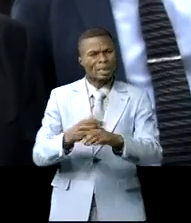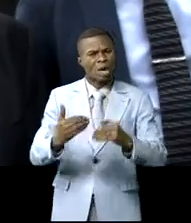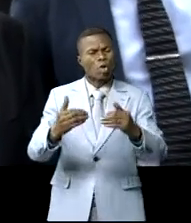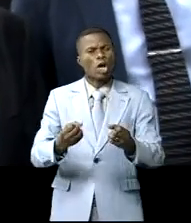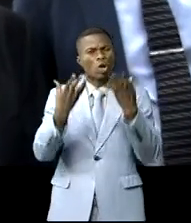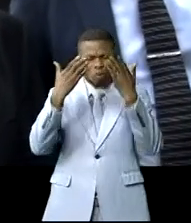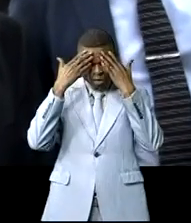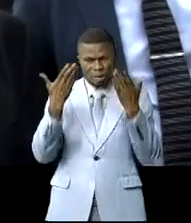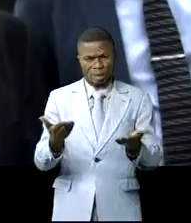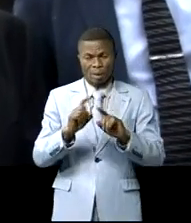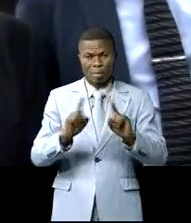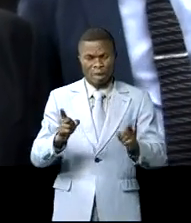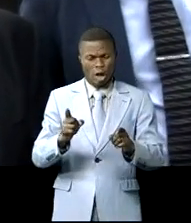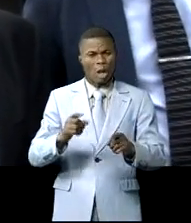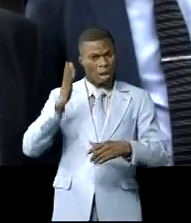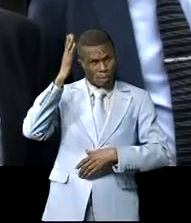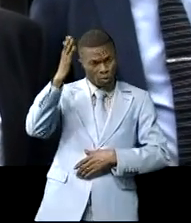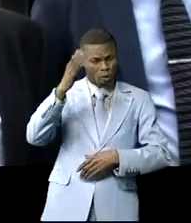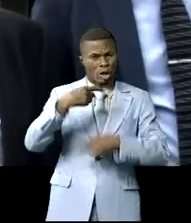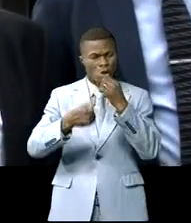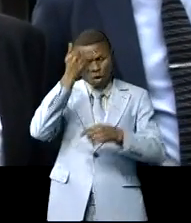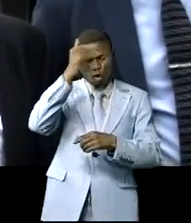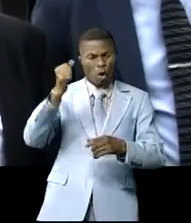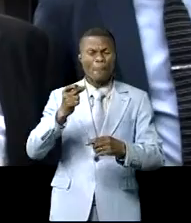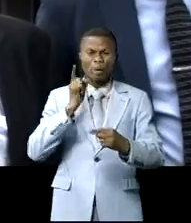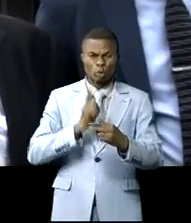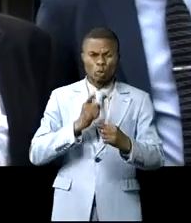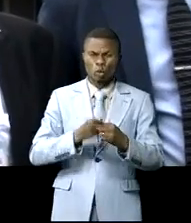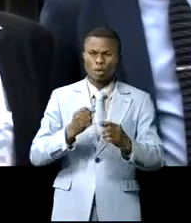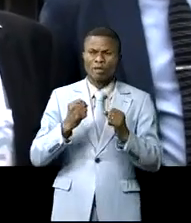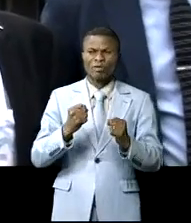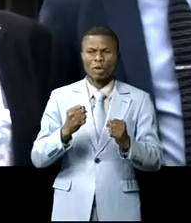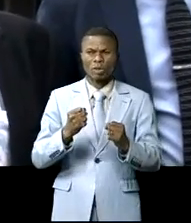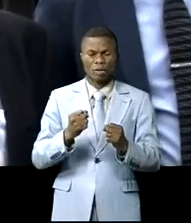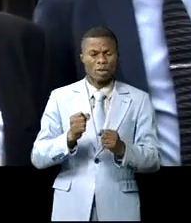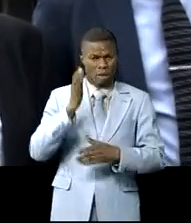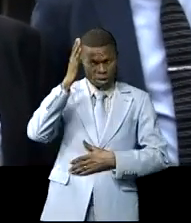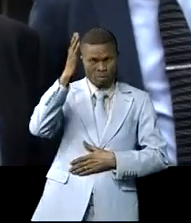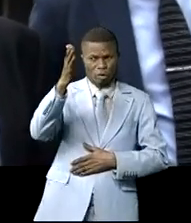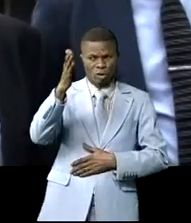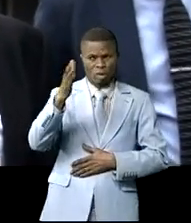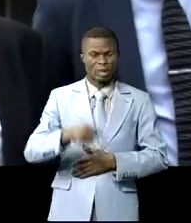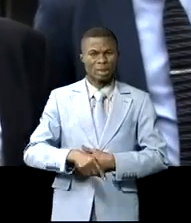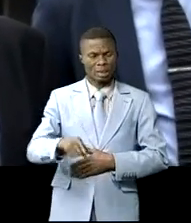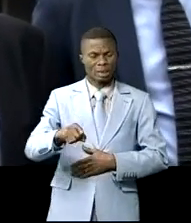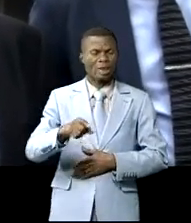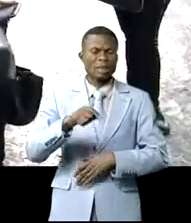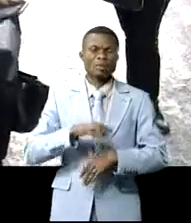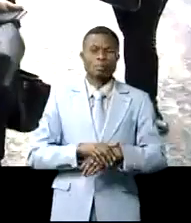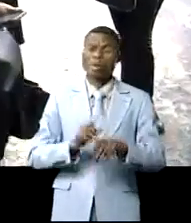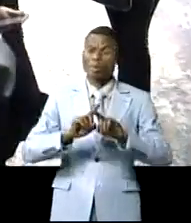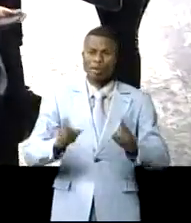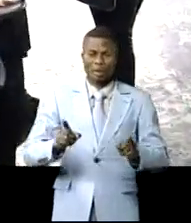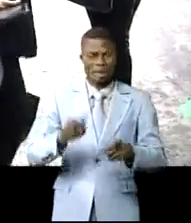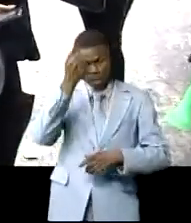Et nous allons procéder à une grève sèche dans les jours ou dans les minutes qui suivent, je ne sais pas. Mais